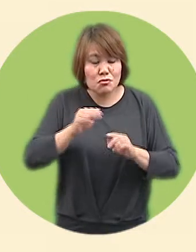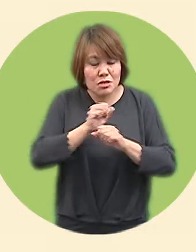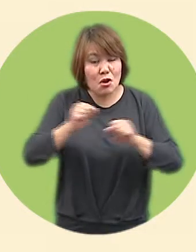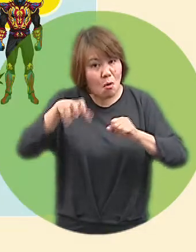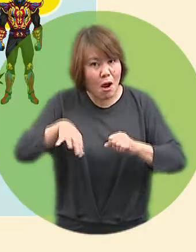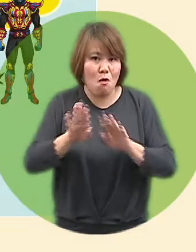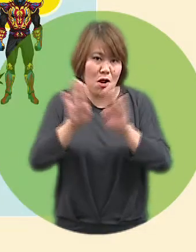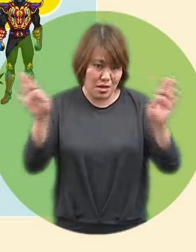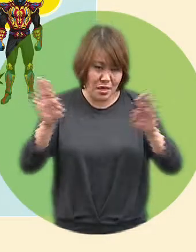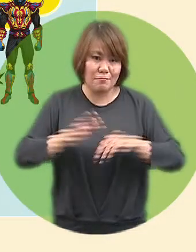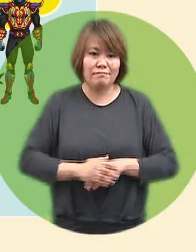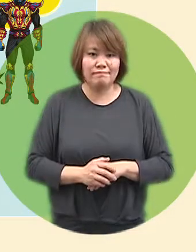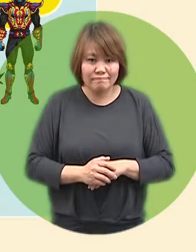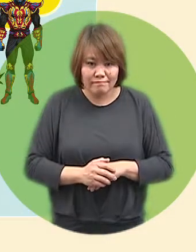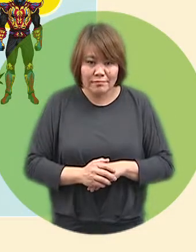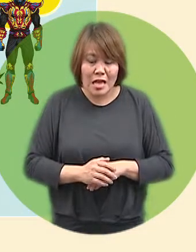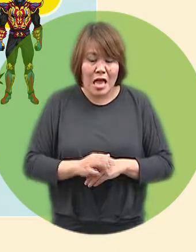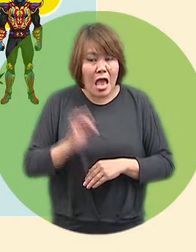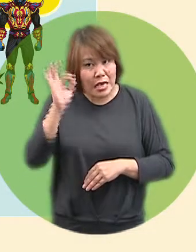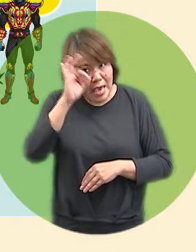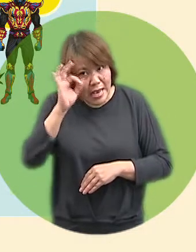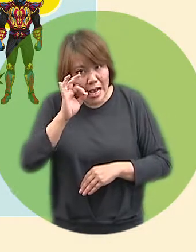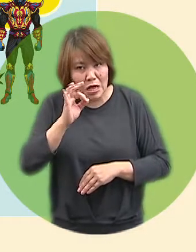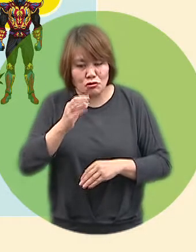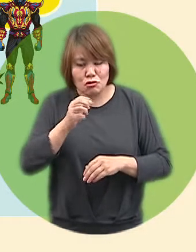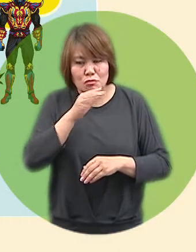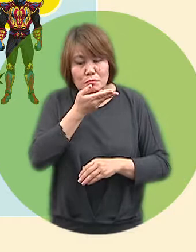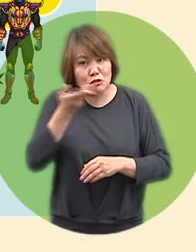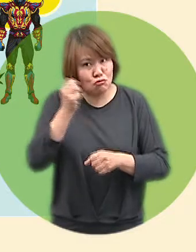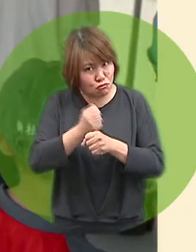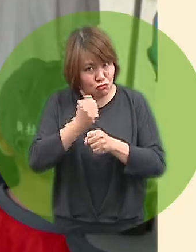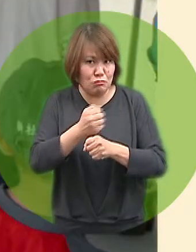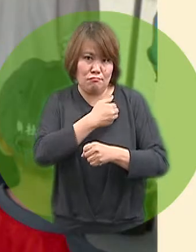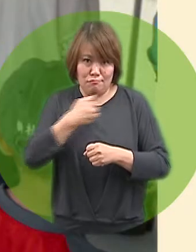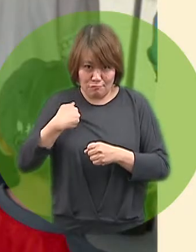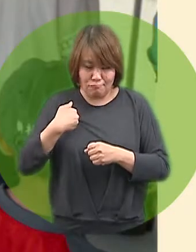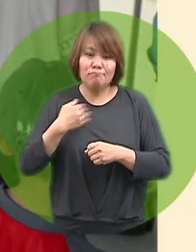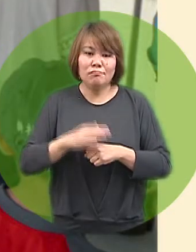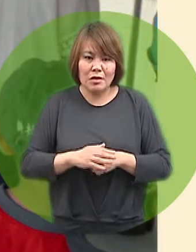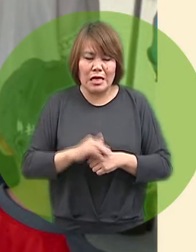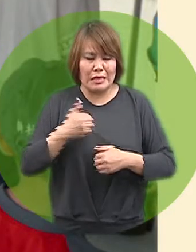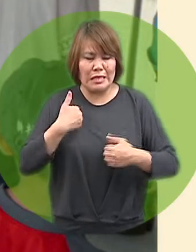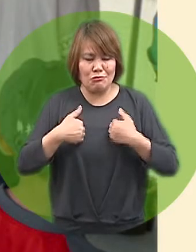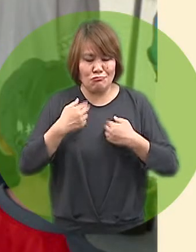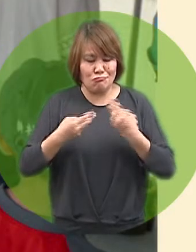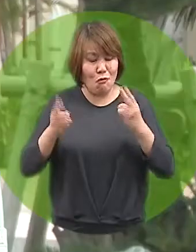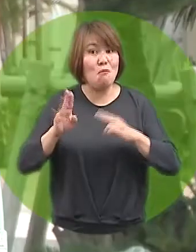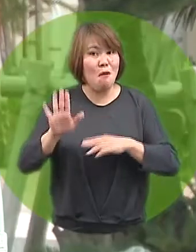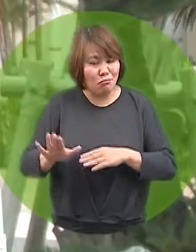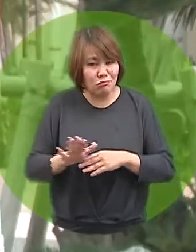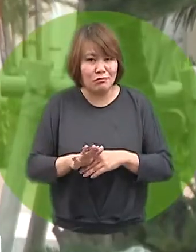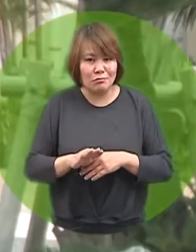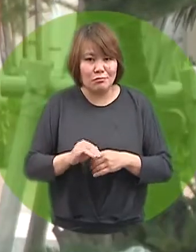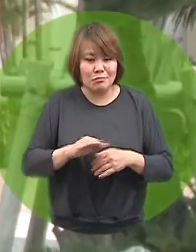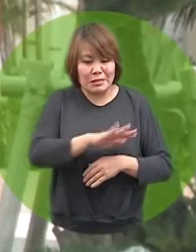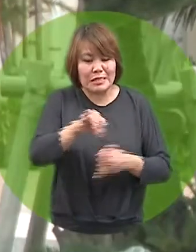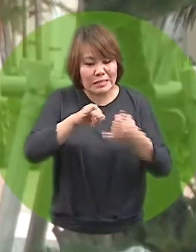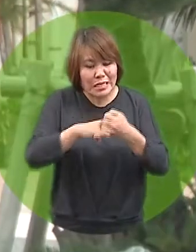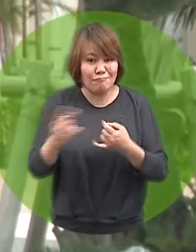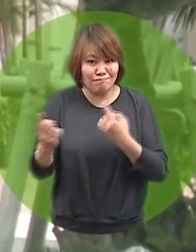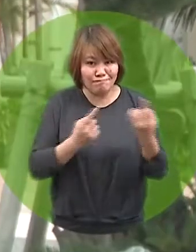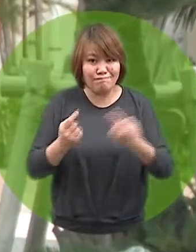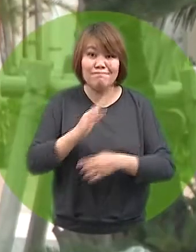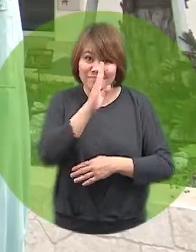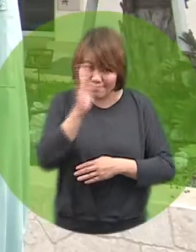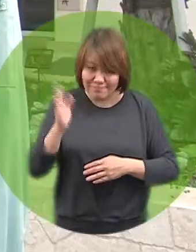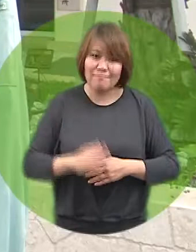。浄水場の見学や水作りが体験できるほか、楽しい催しもありますので、皆さんぜひご来場ください